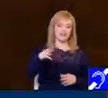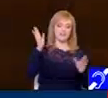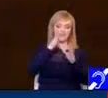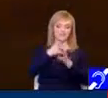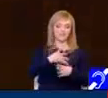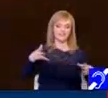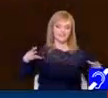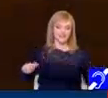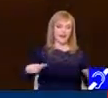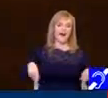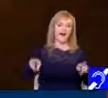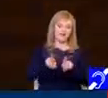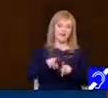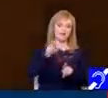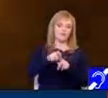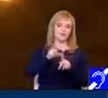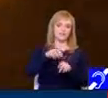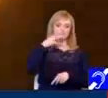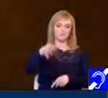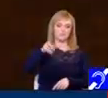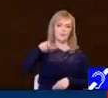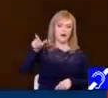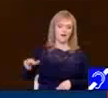la Festivalul Focului.